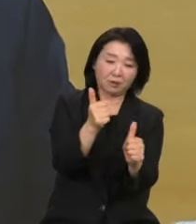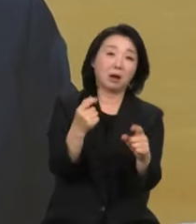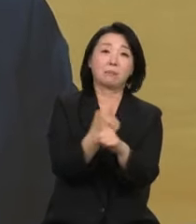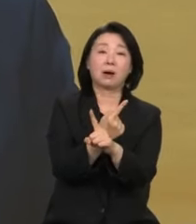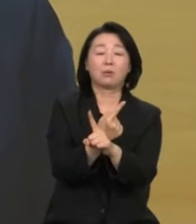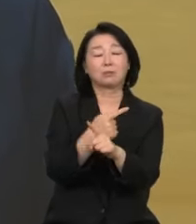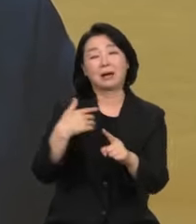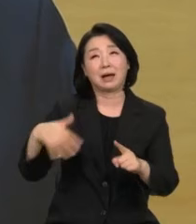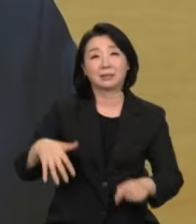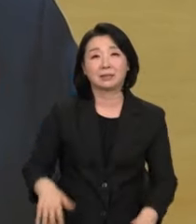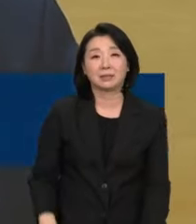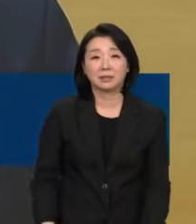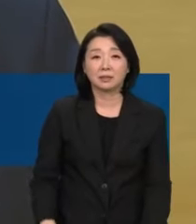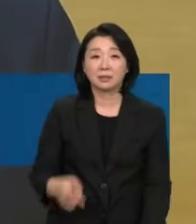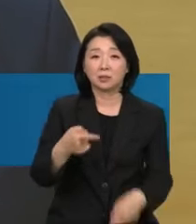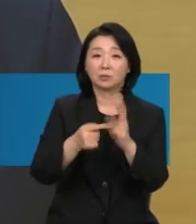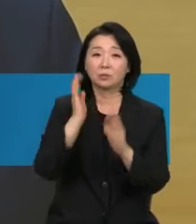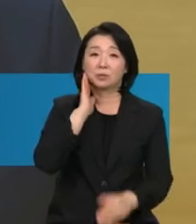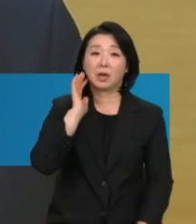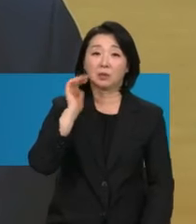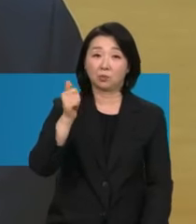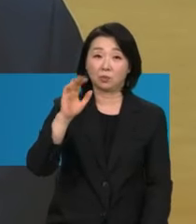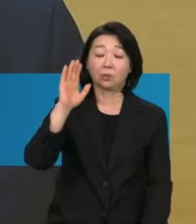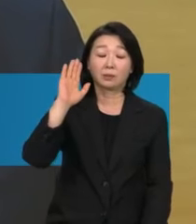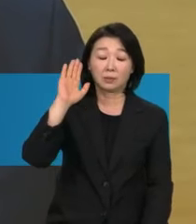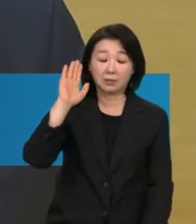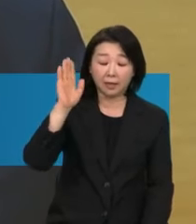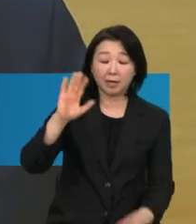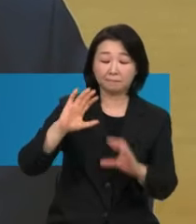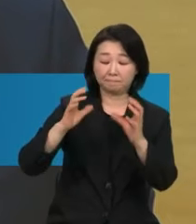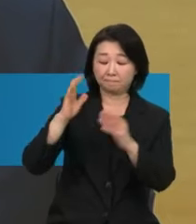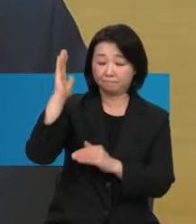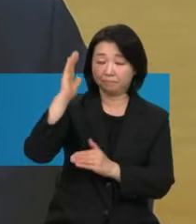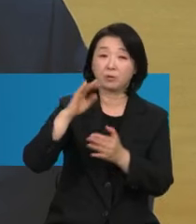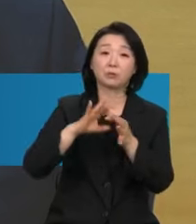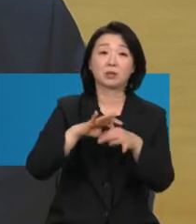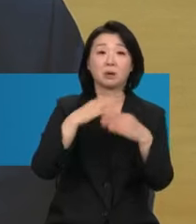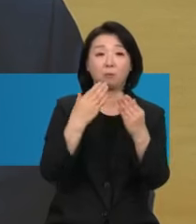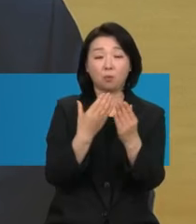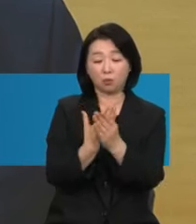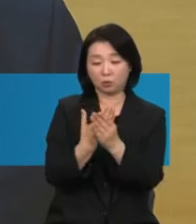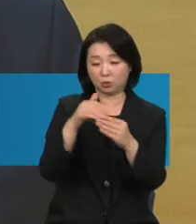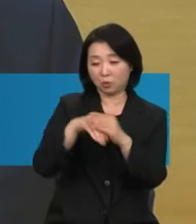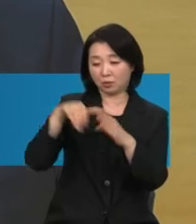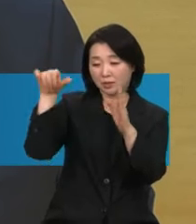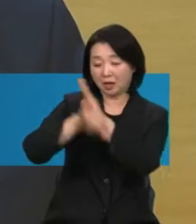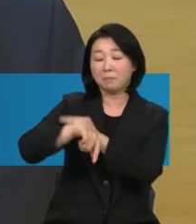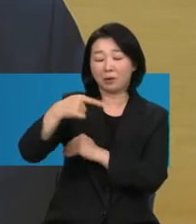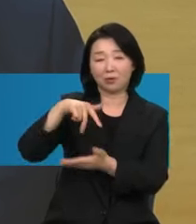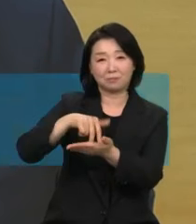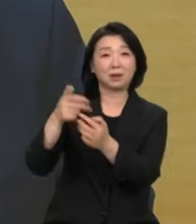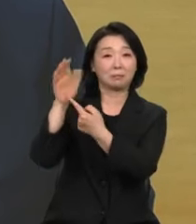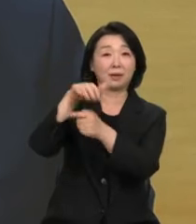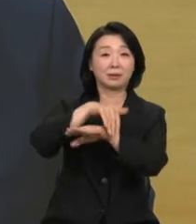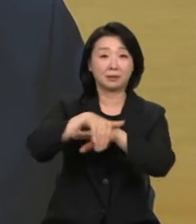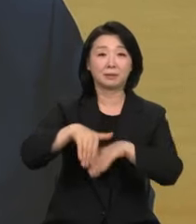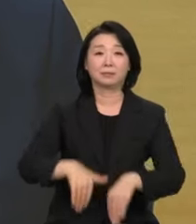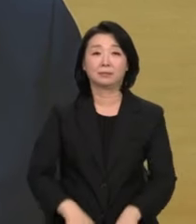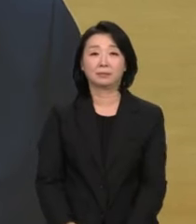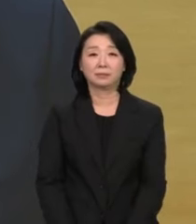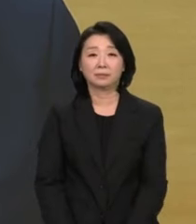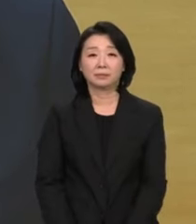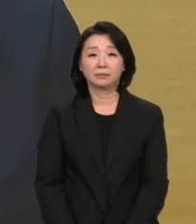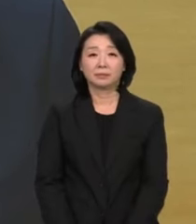윤 대통령은 내일 국무회의 모두 발언을 통해 총선 참패 이후 처음으로 직접 입장을 밝힙니다. 윤세민아